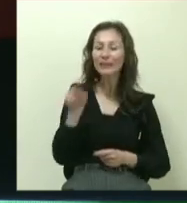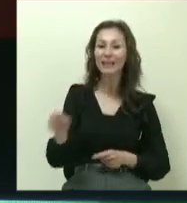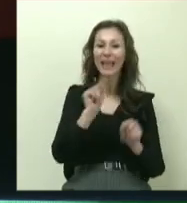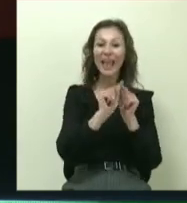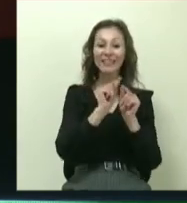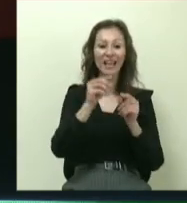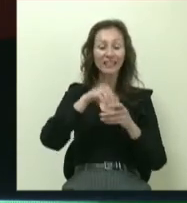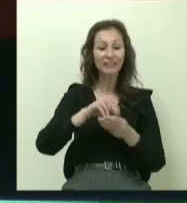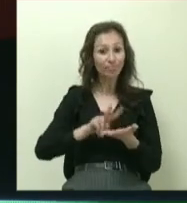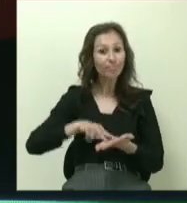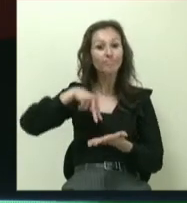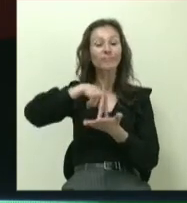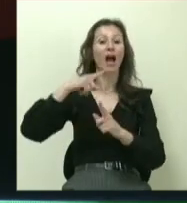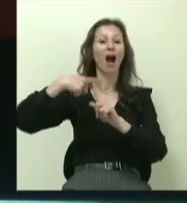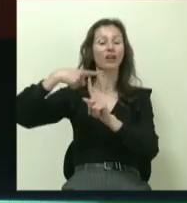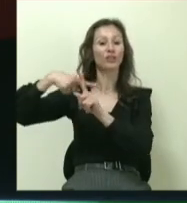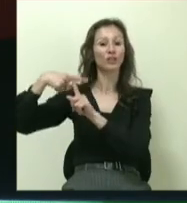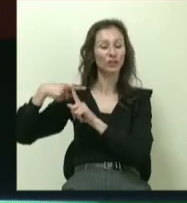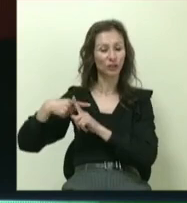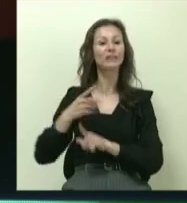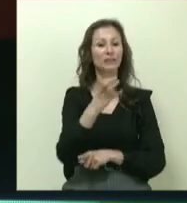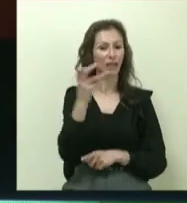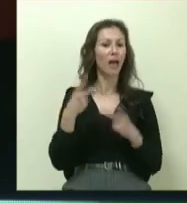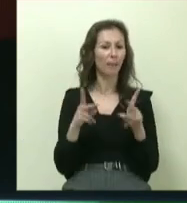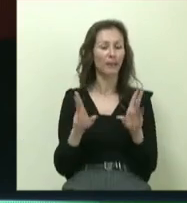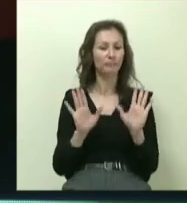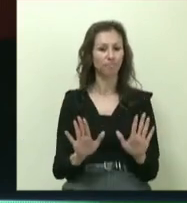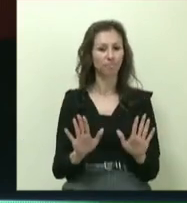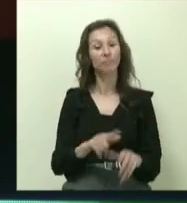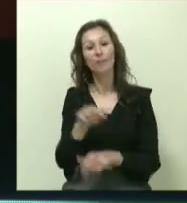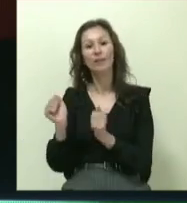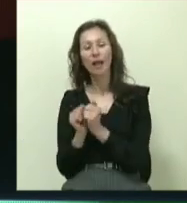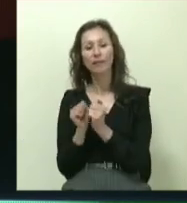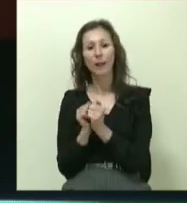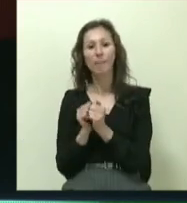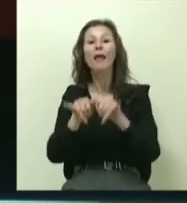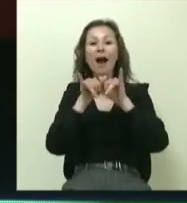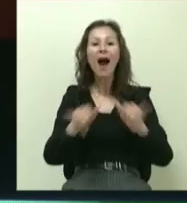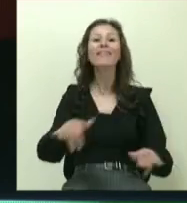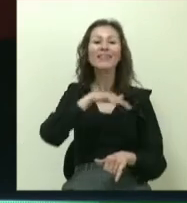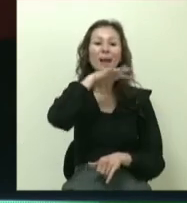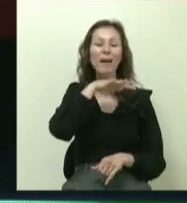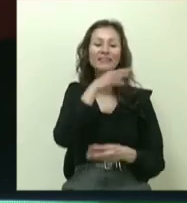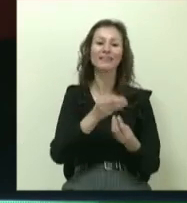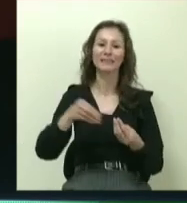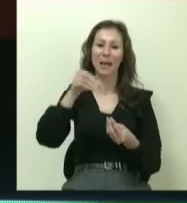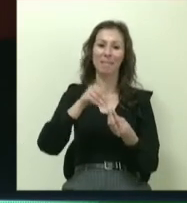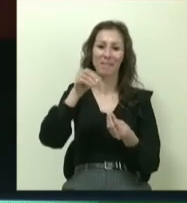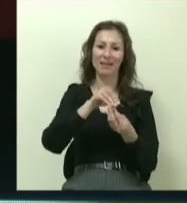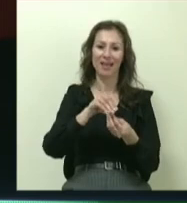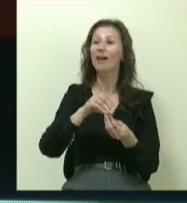iktisadi etkinliğin artışı sayılabilir öte yandan aynı yabancı sermaye